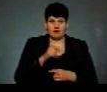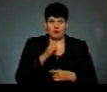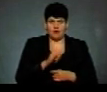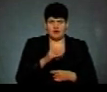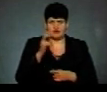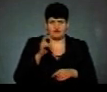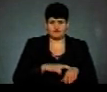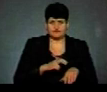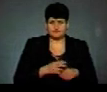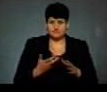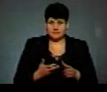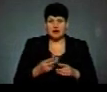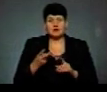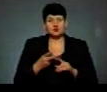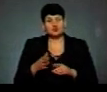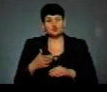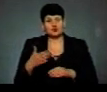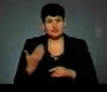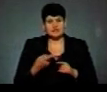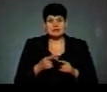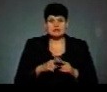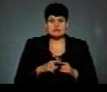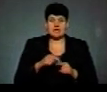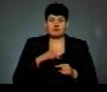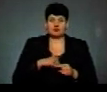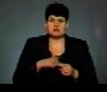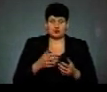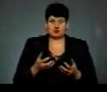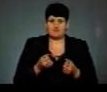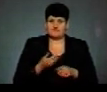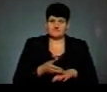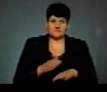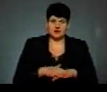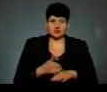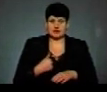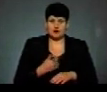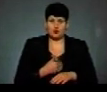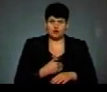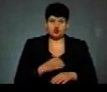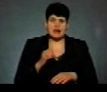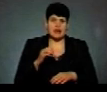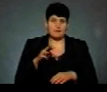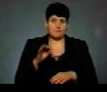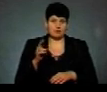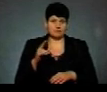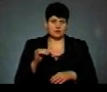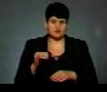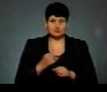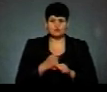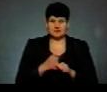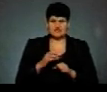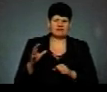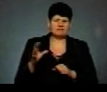Але з другої сторони, це, звісно, емоційно сприймається студентами важко. Якщо ж я хочу емоційно зробити